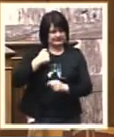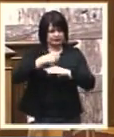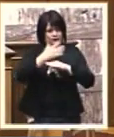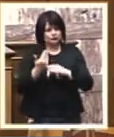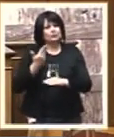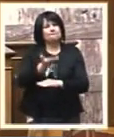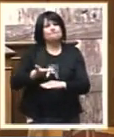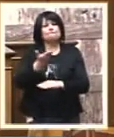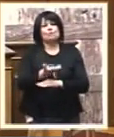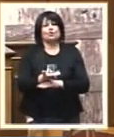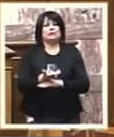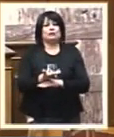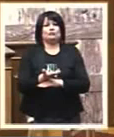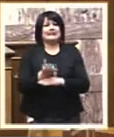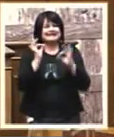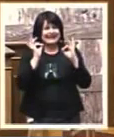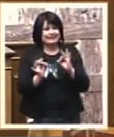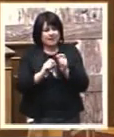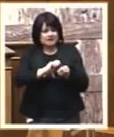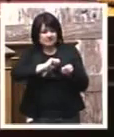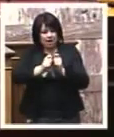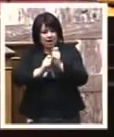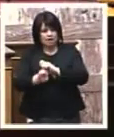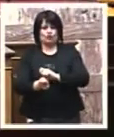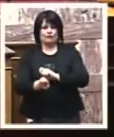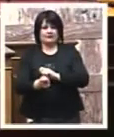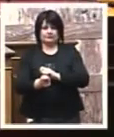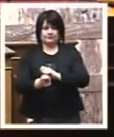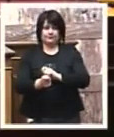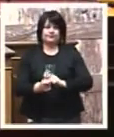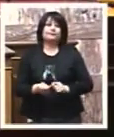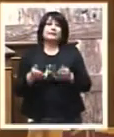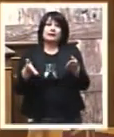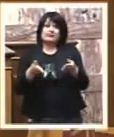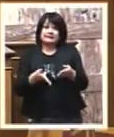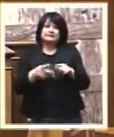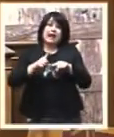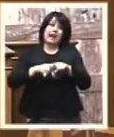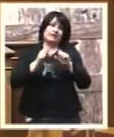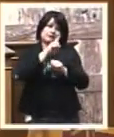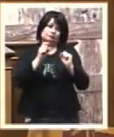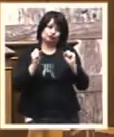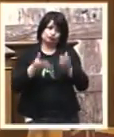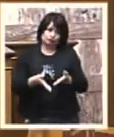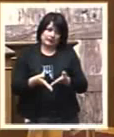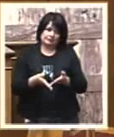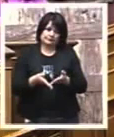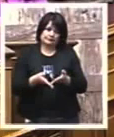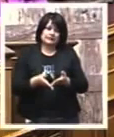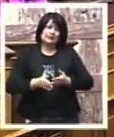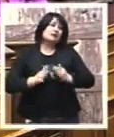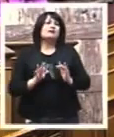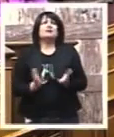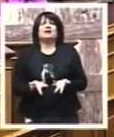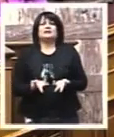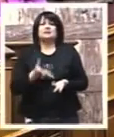προτείνει, πολύ συγκεκριμένες ανατροπές. Αλλά τώρα είμαστε εδώ στην Ελλάδα. Γιατί η Ελλάδα να είναι αυτή